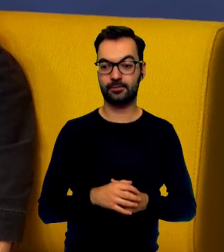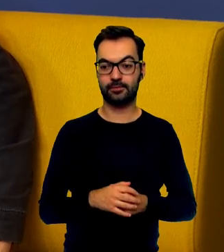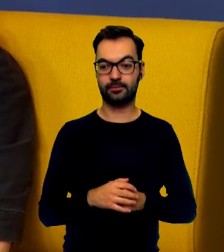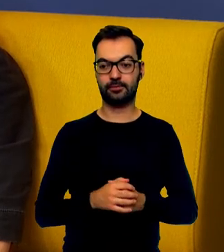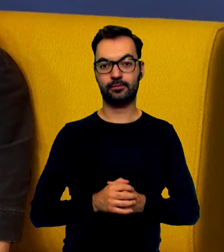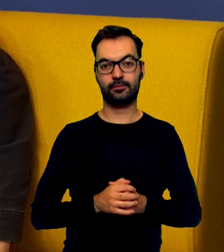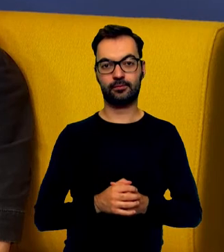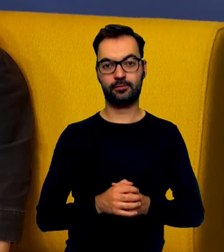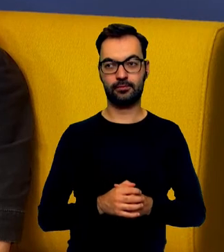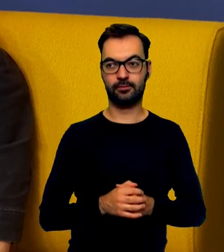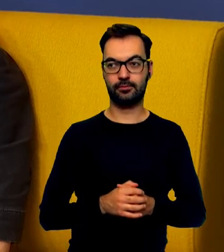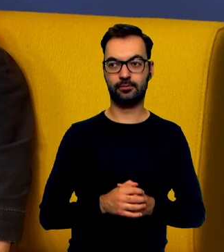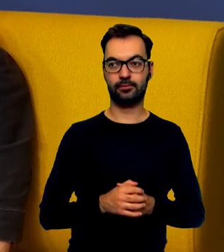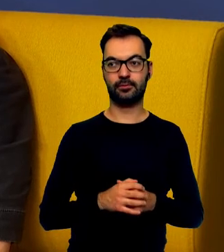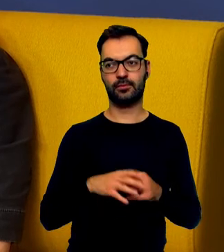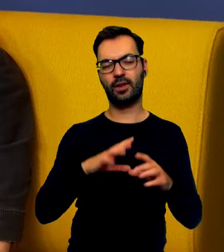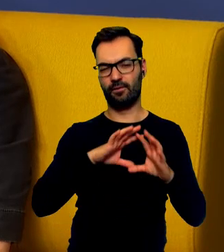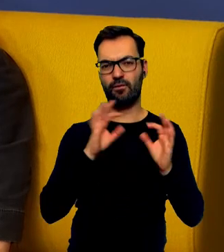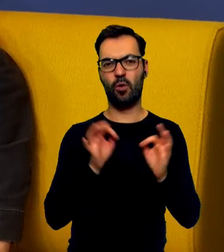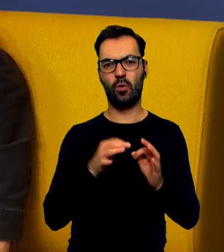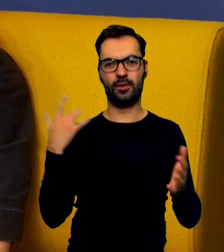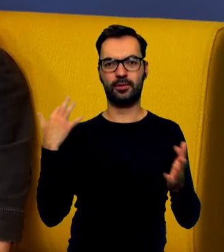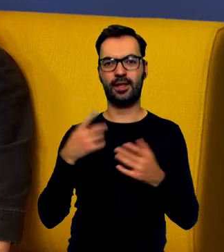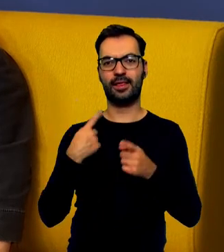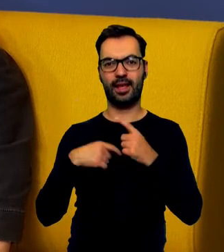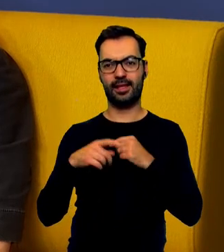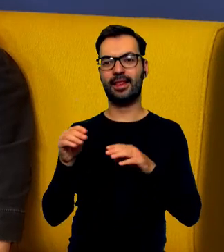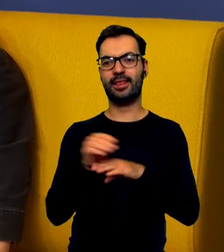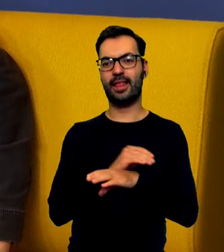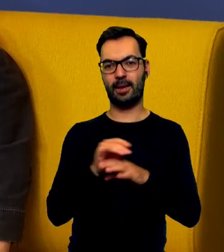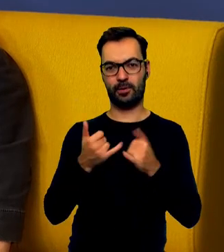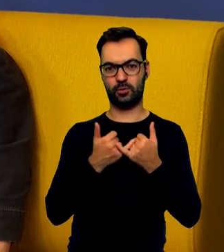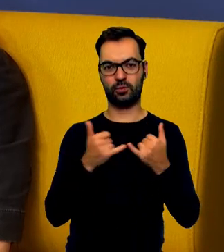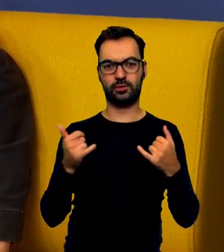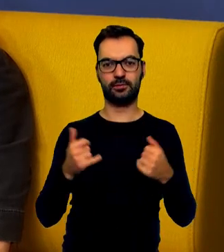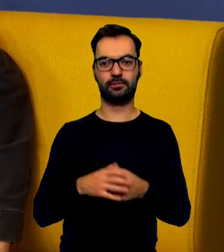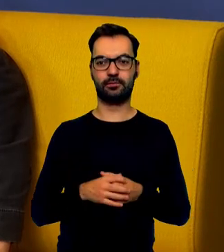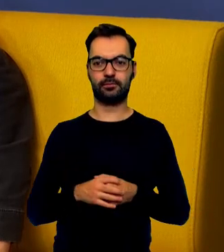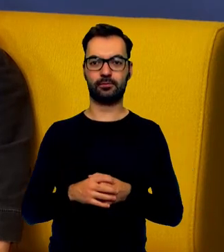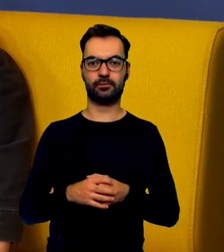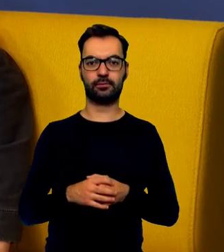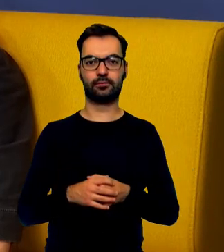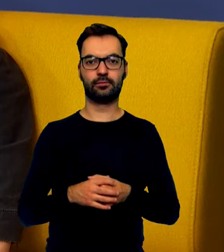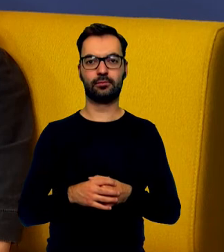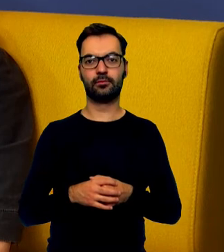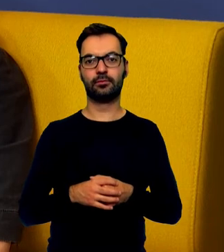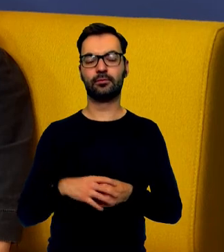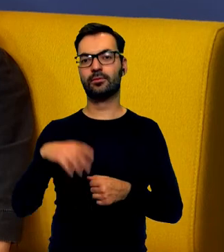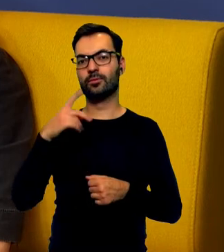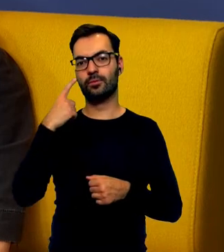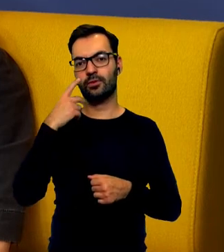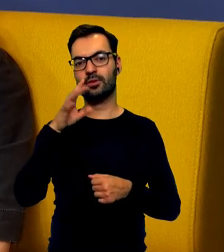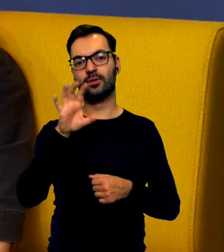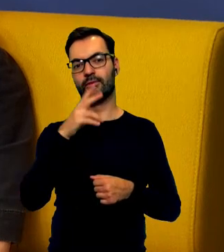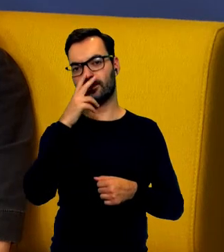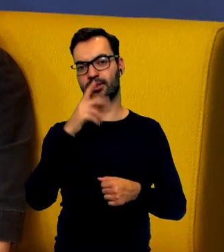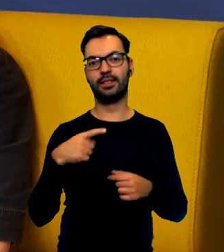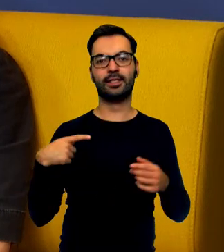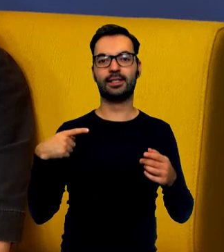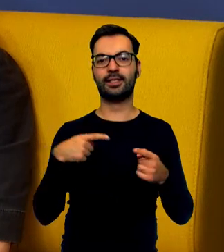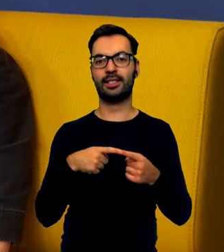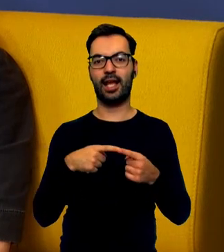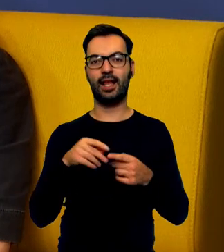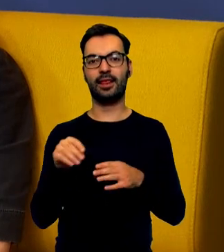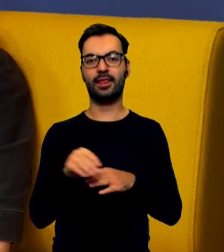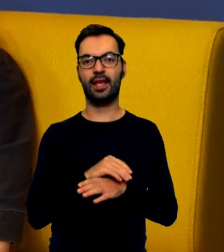w różnych tradycjach terapeutycznych widzi się cel